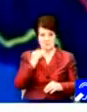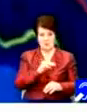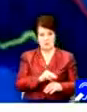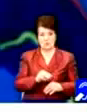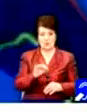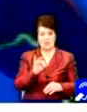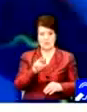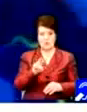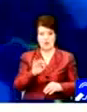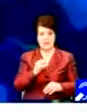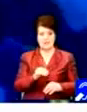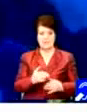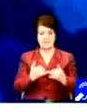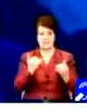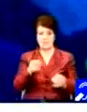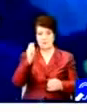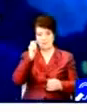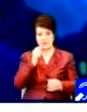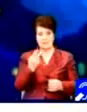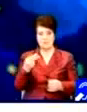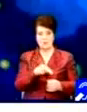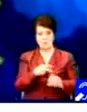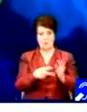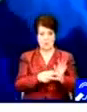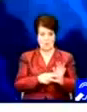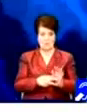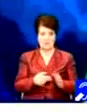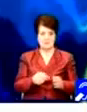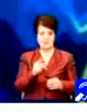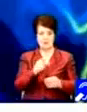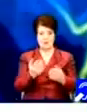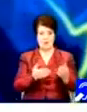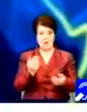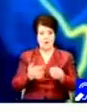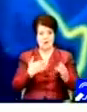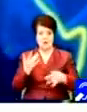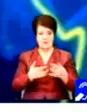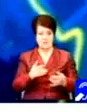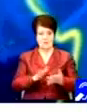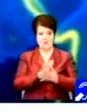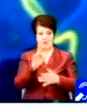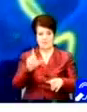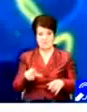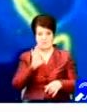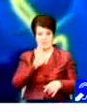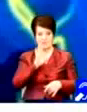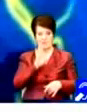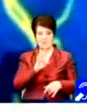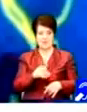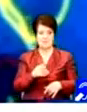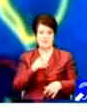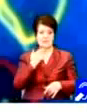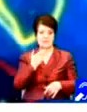Tudor Ulianovski, a fost desemnat bărbatul anului 2018 la un show tradițional organizat de o revistă pentru femei. Irina Rimeș, The